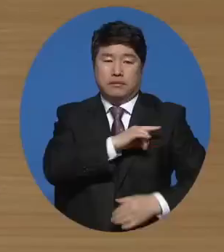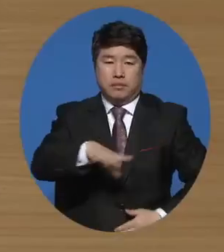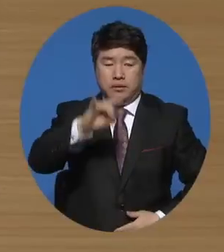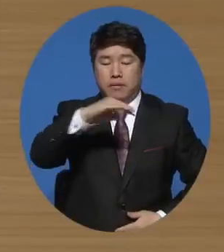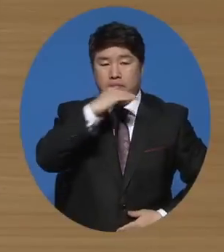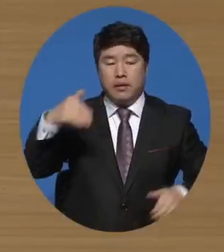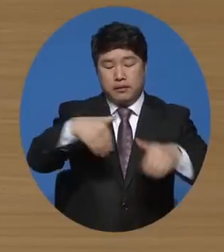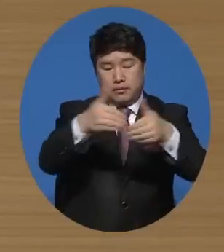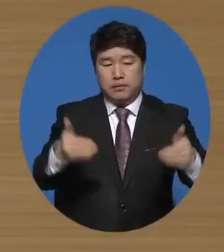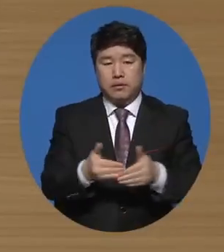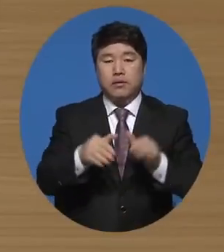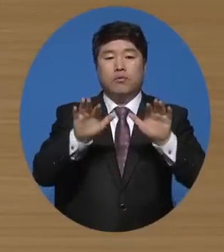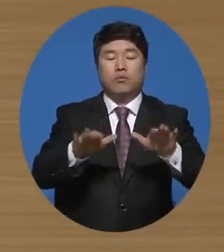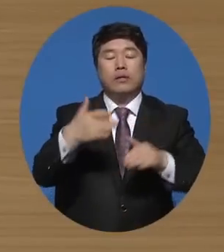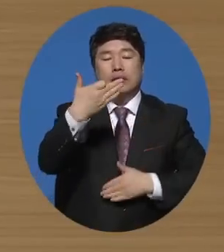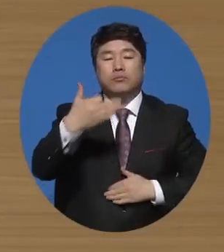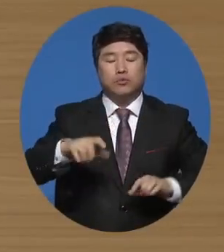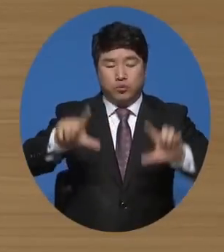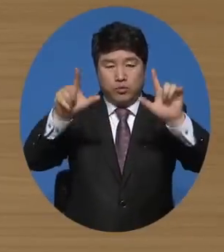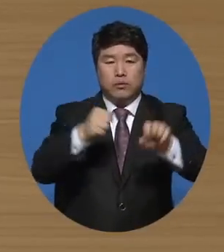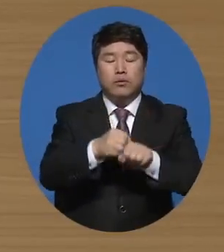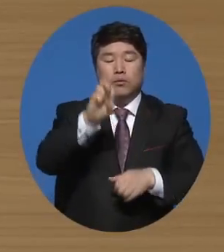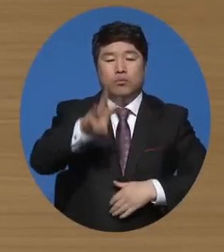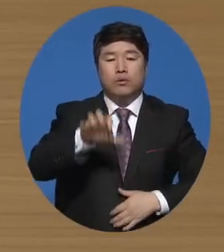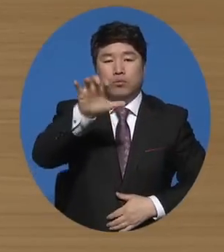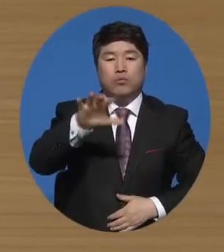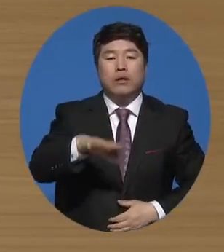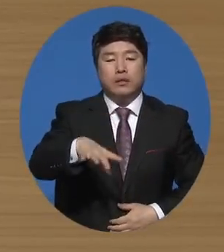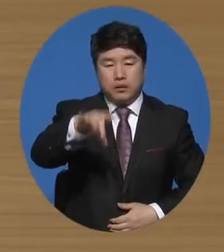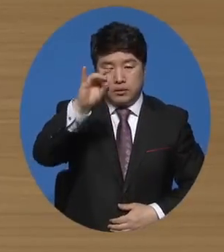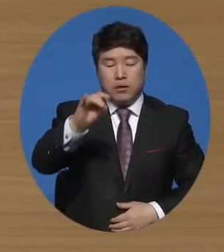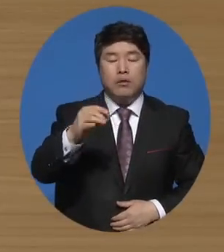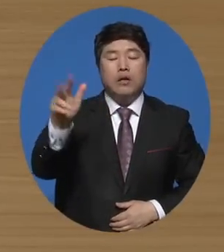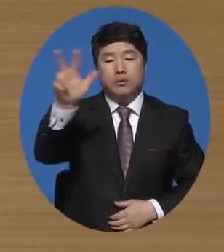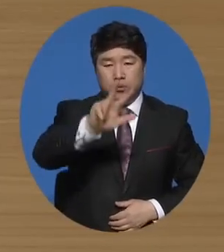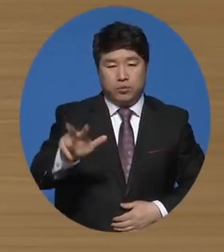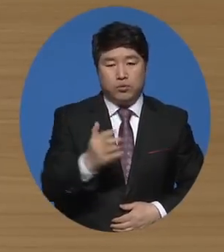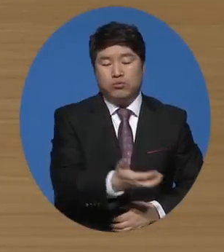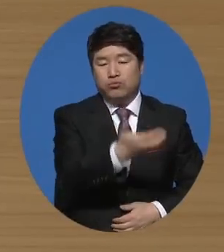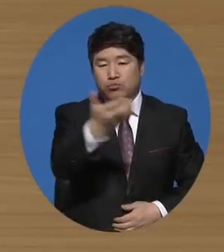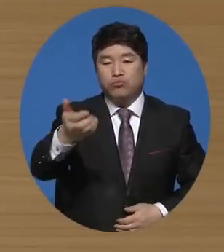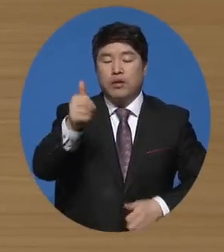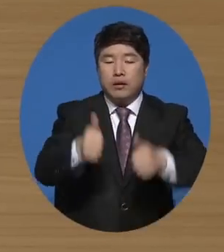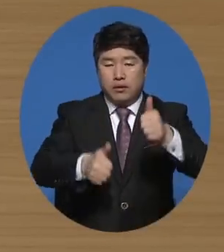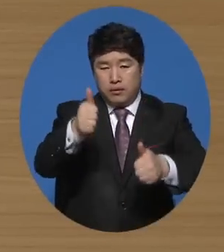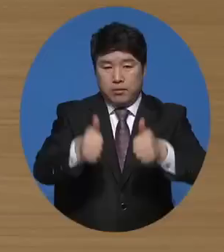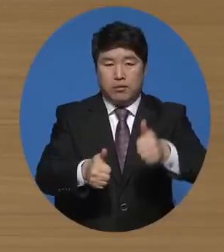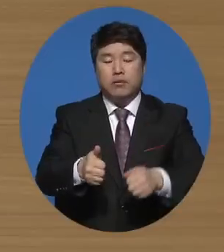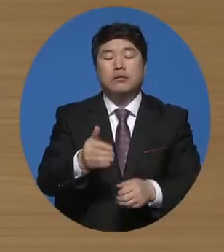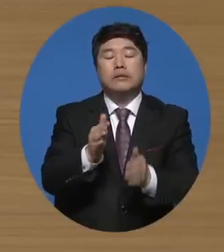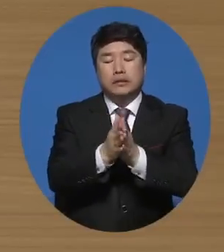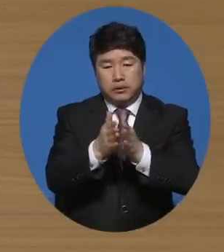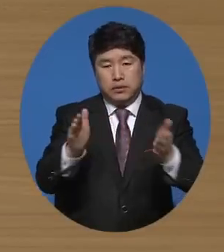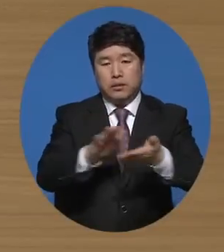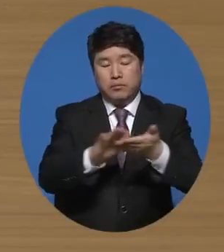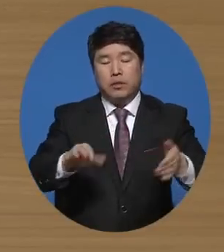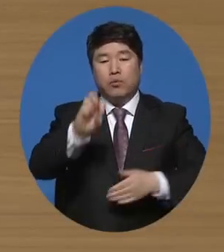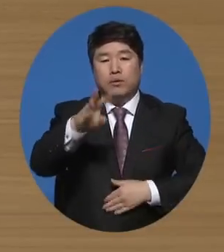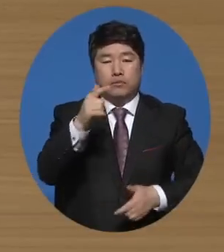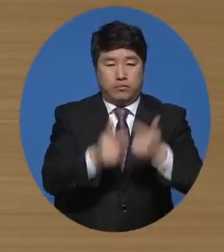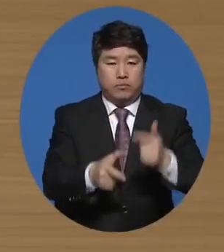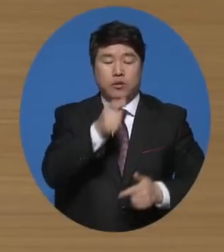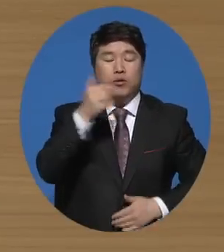정당이 오늘이죠 19일 광주에서 첫 전국 순회 경선을 시작합니다 광주